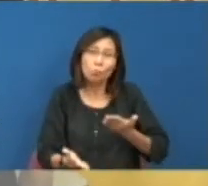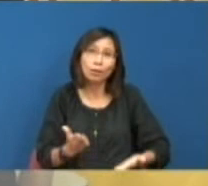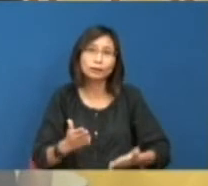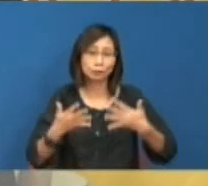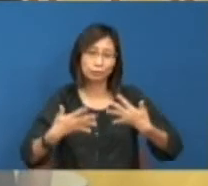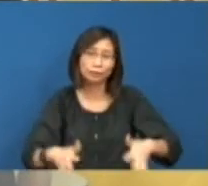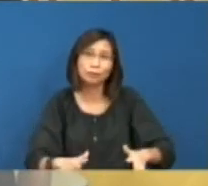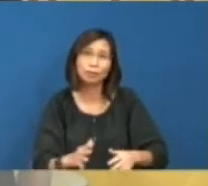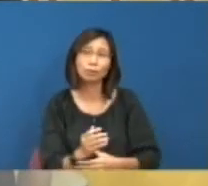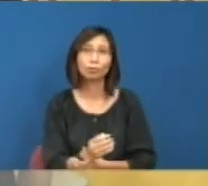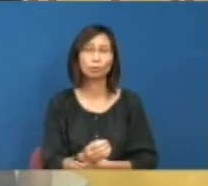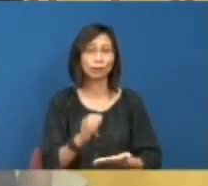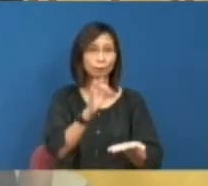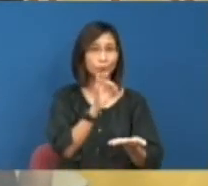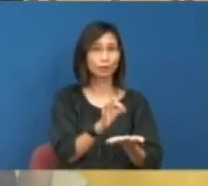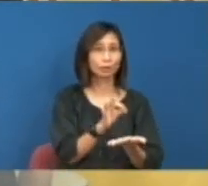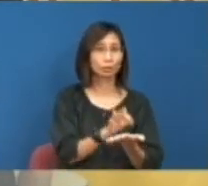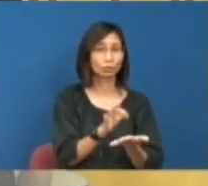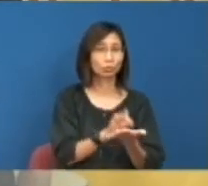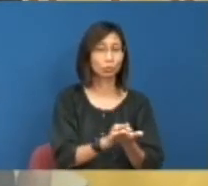所謂區議會選舉啊、